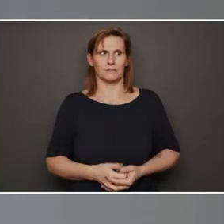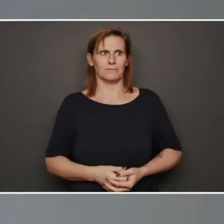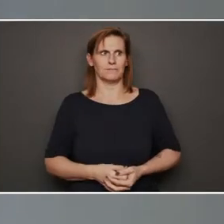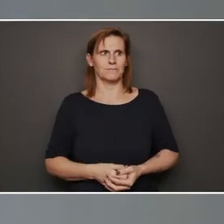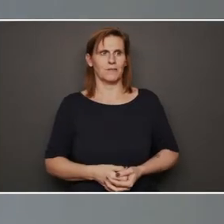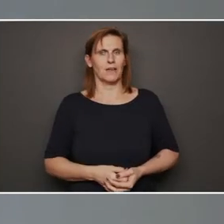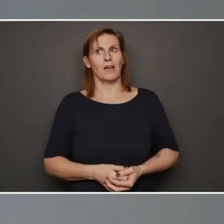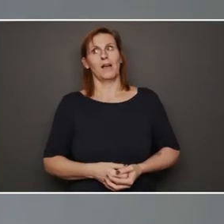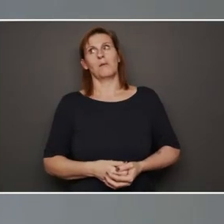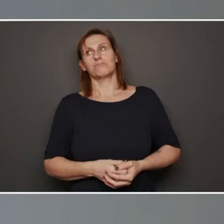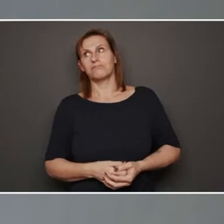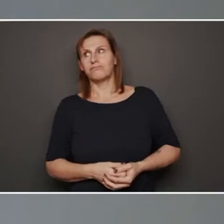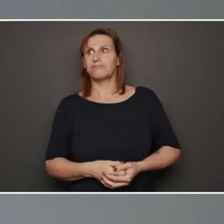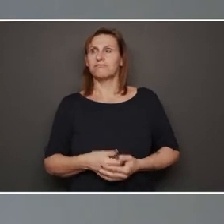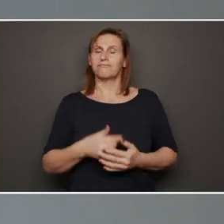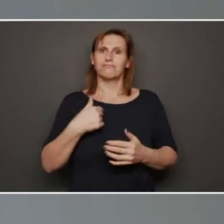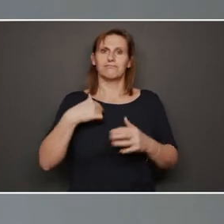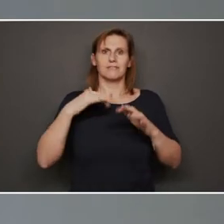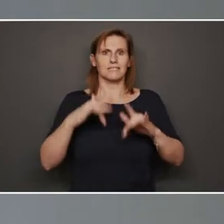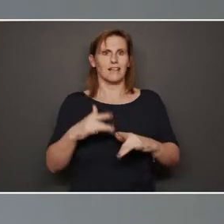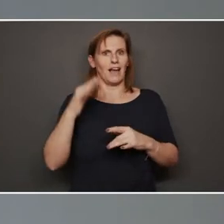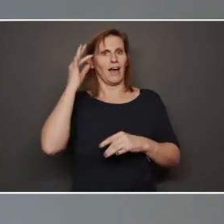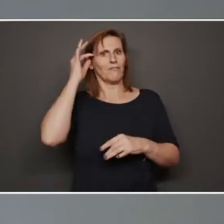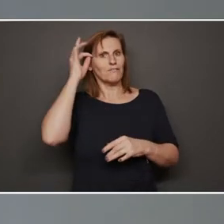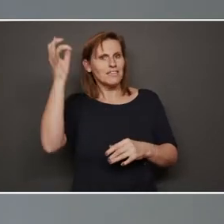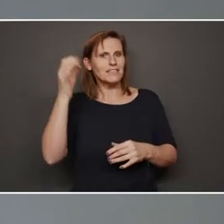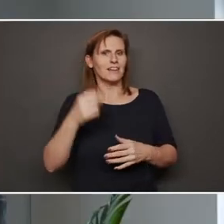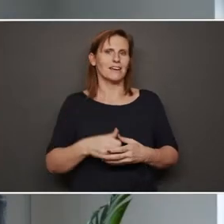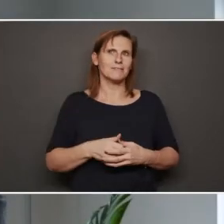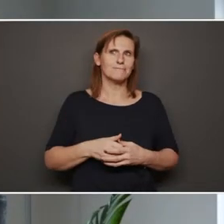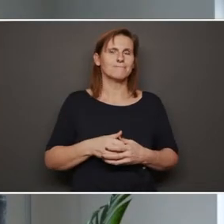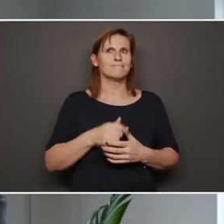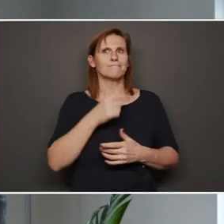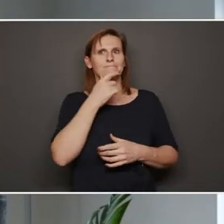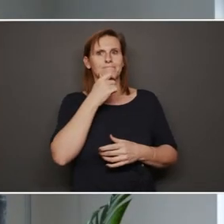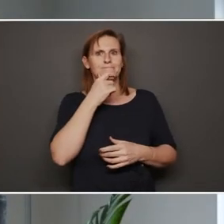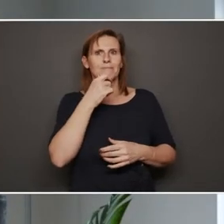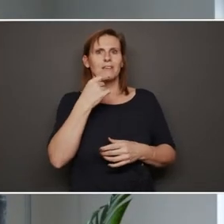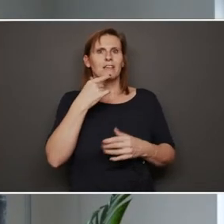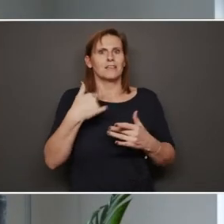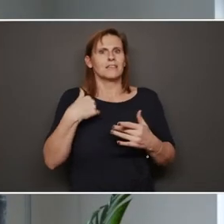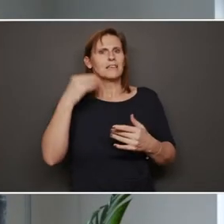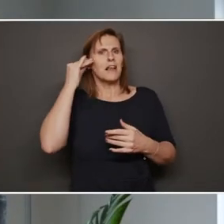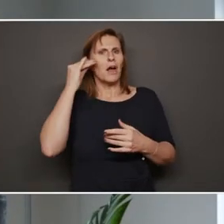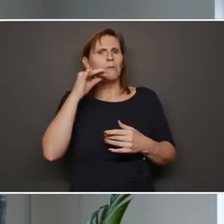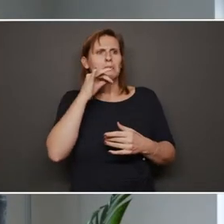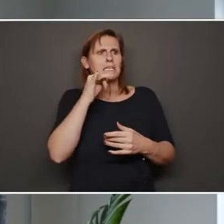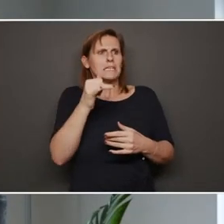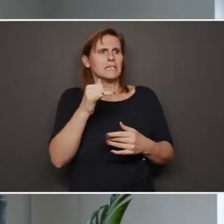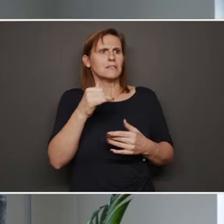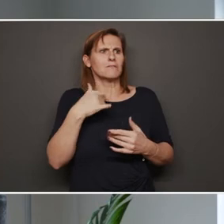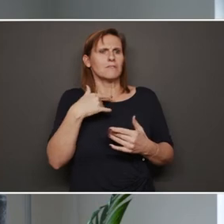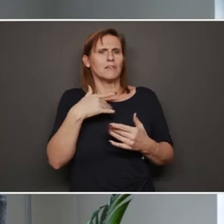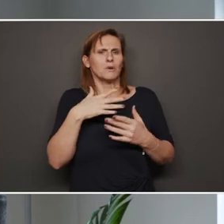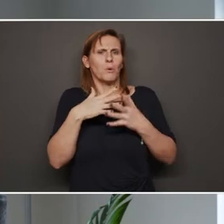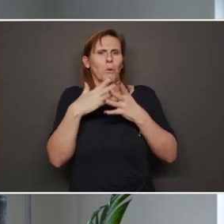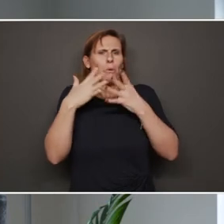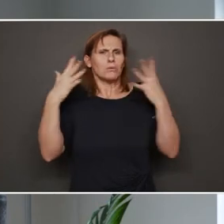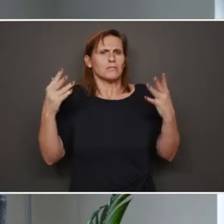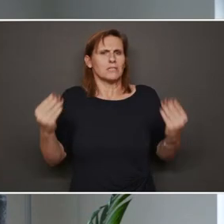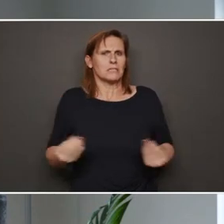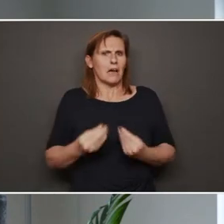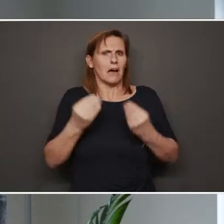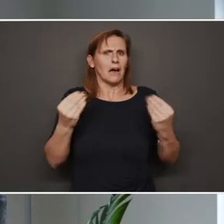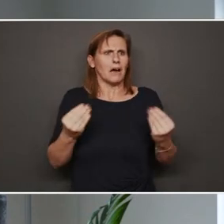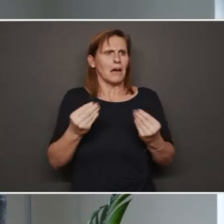Boah, wenn ich Erfinder wäre, was würde ich erfinden? Ich würde, glaube ich, gar nichts Neues erfinden, sondern ich würde